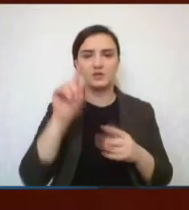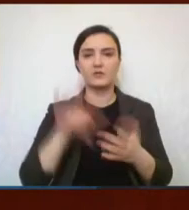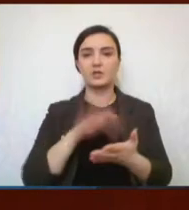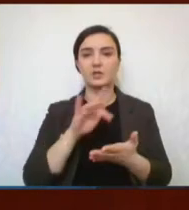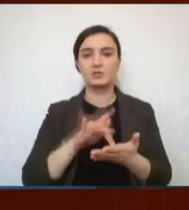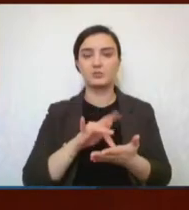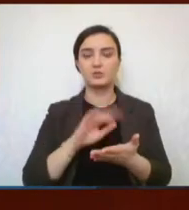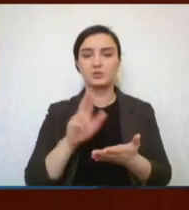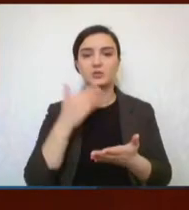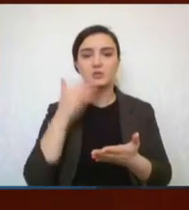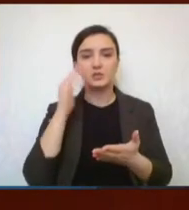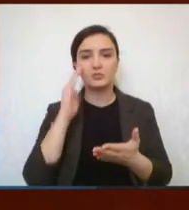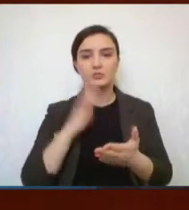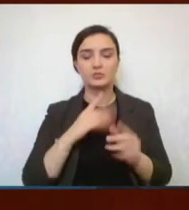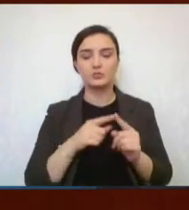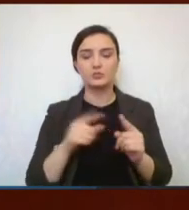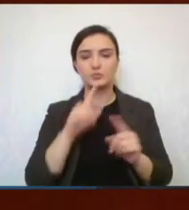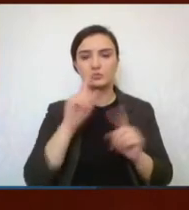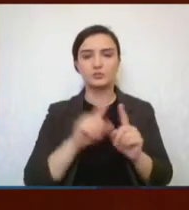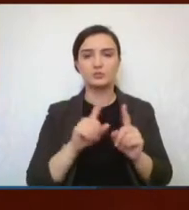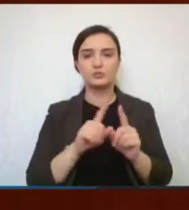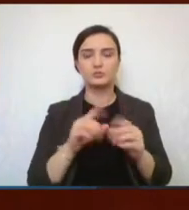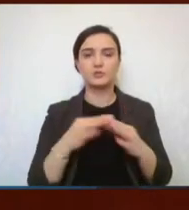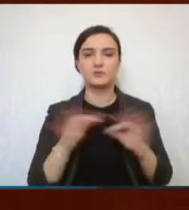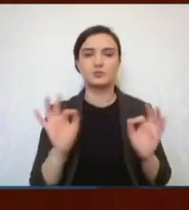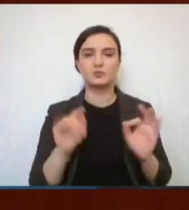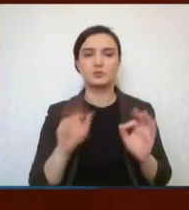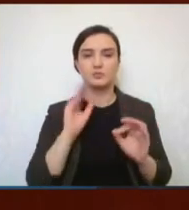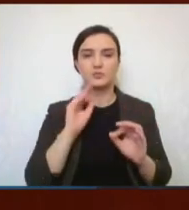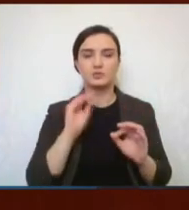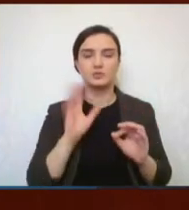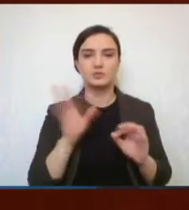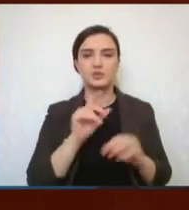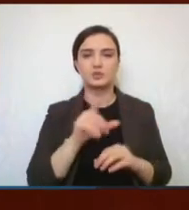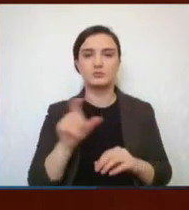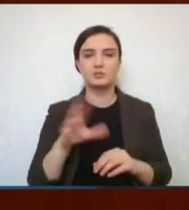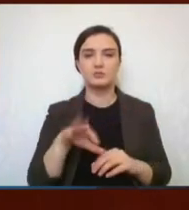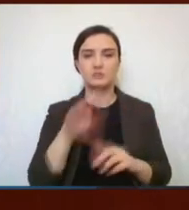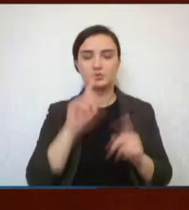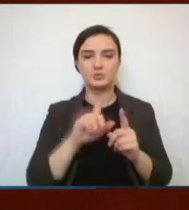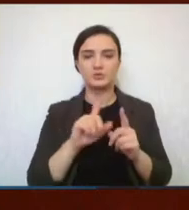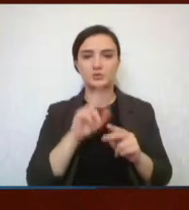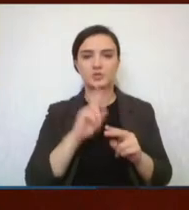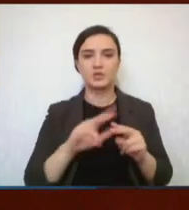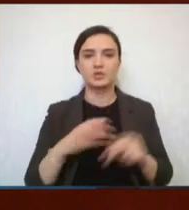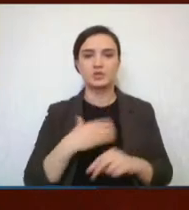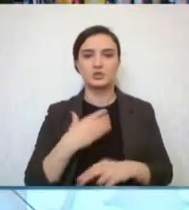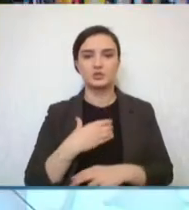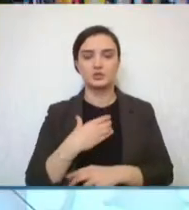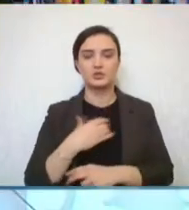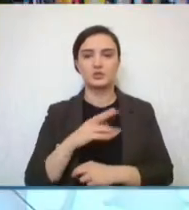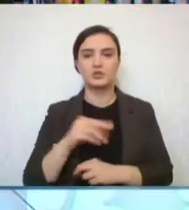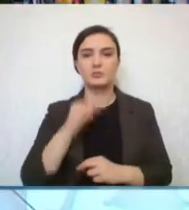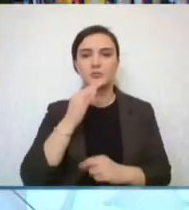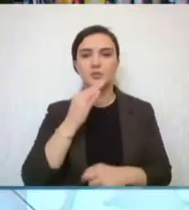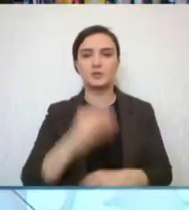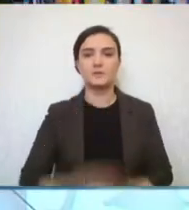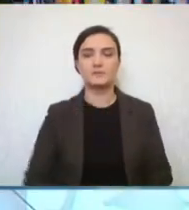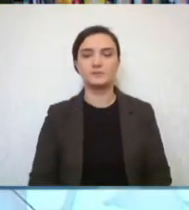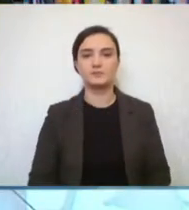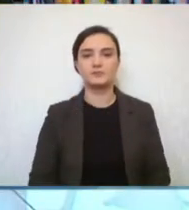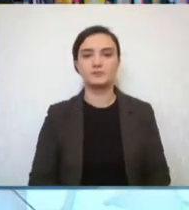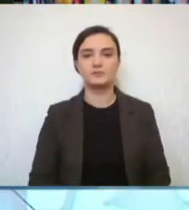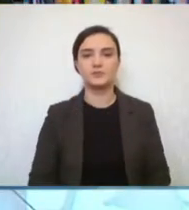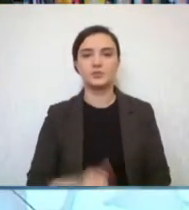იყო ერთგვარი თავისუფლება, როდესაც ადამიანებმა თითქოს დაკარგეს ეს შიში. და მე როგორ იმატა ამ